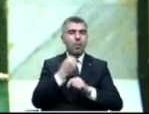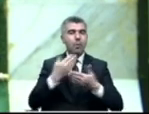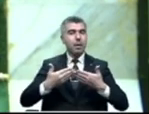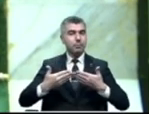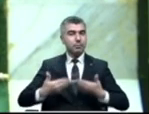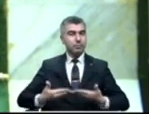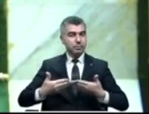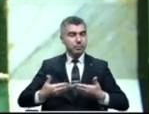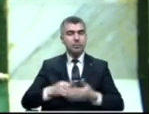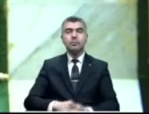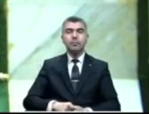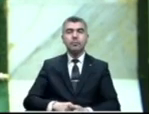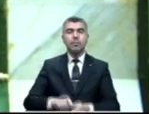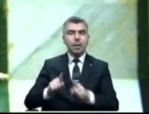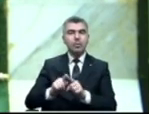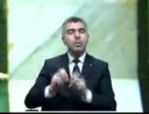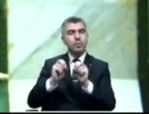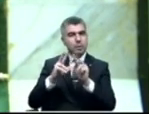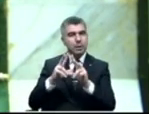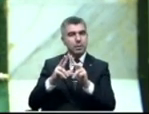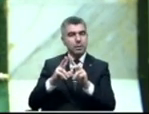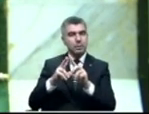الحالية نراها تجتهد